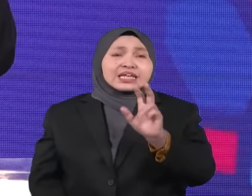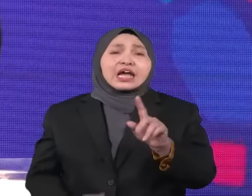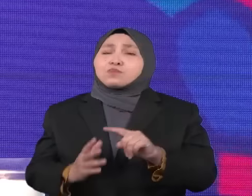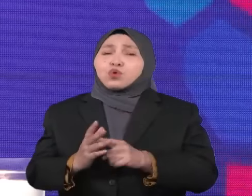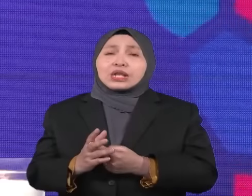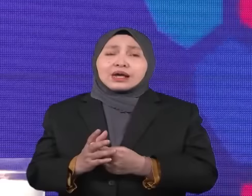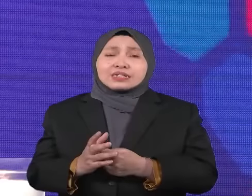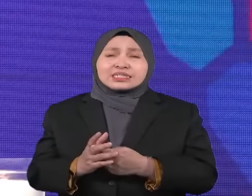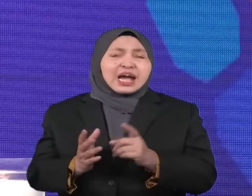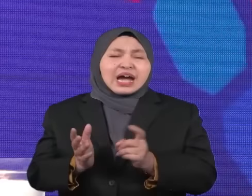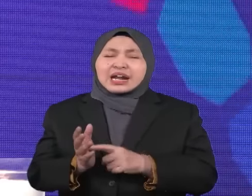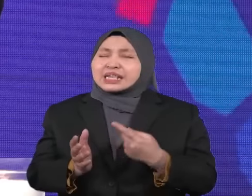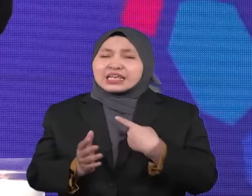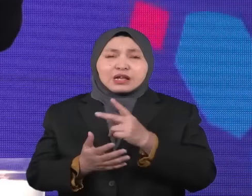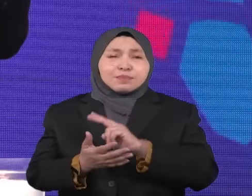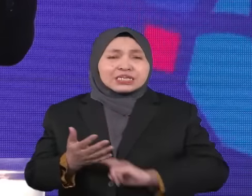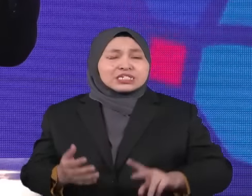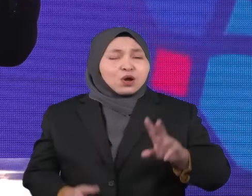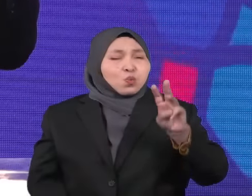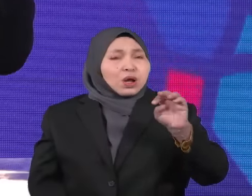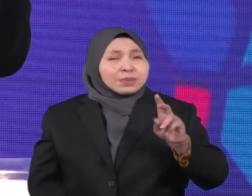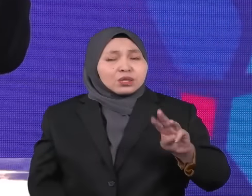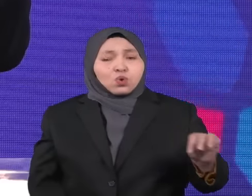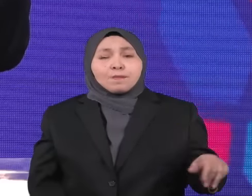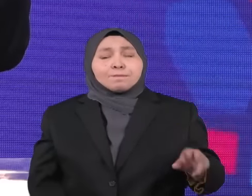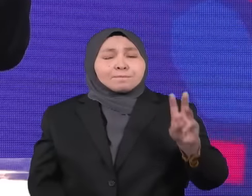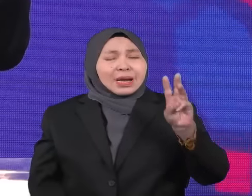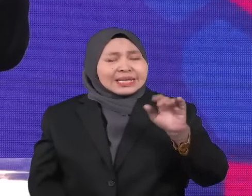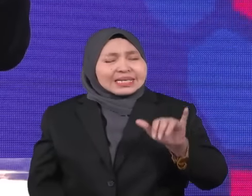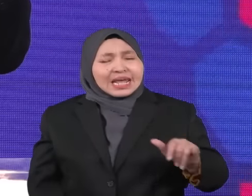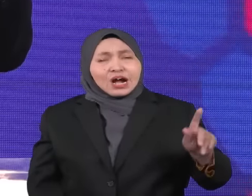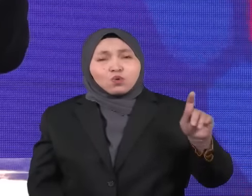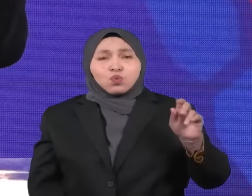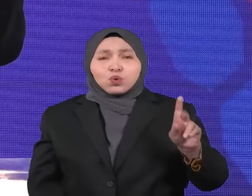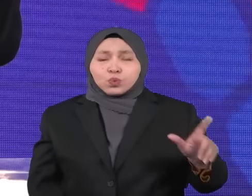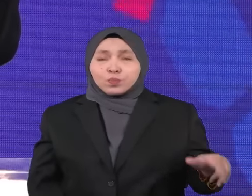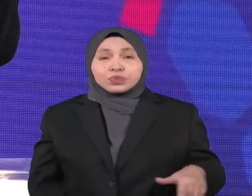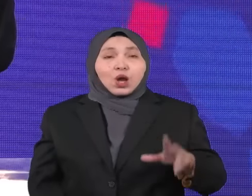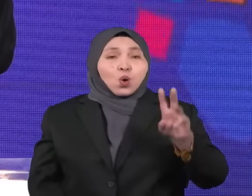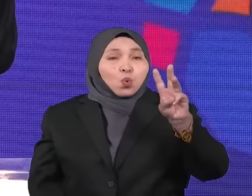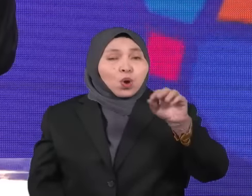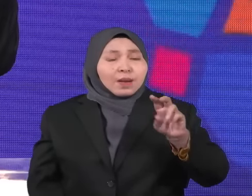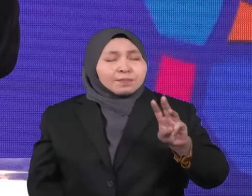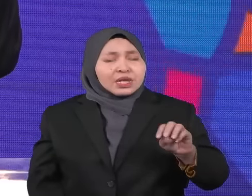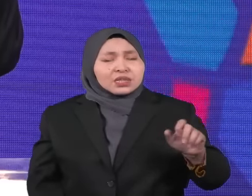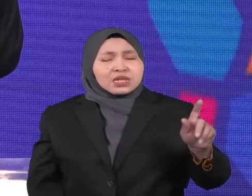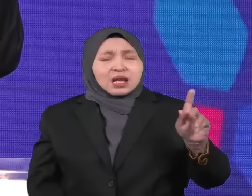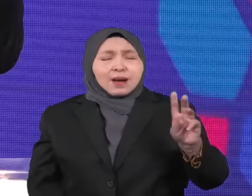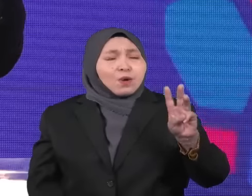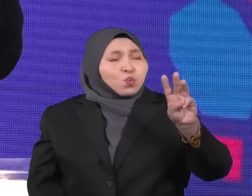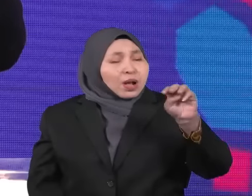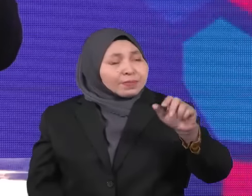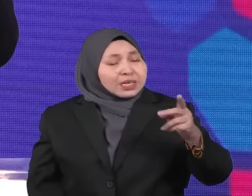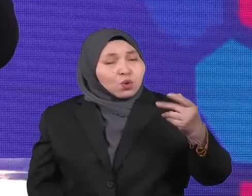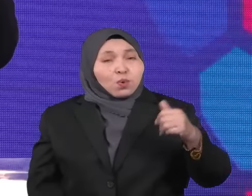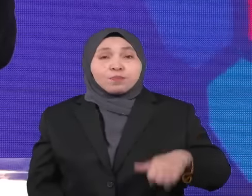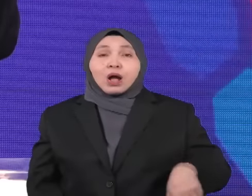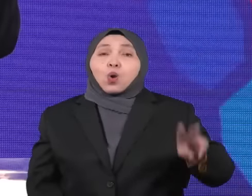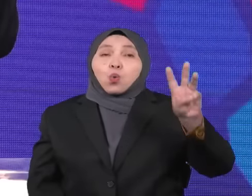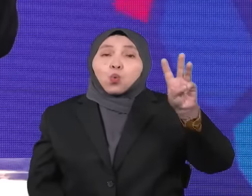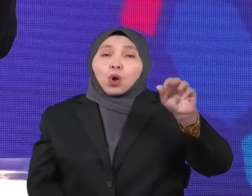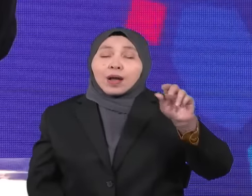biasa jarang-jarang kita baca. Wa minhum man yaqulu. Sekali lagi. Wa minhum man yaqulu. Satu, dua,